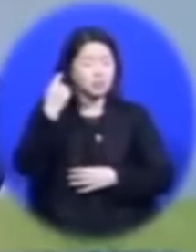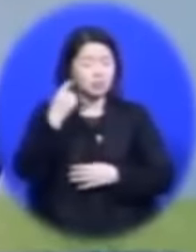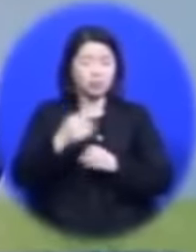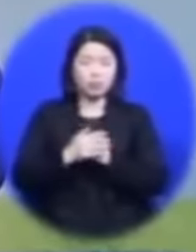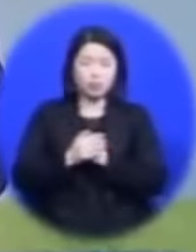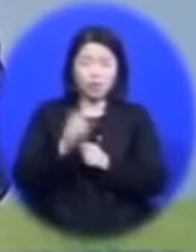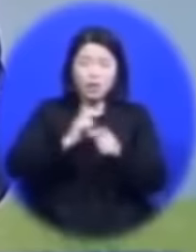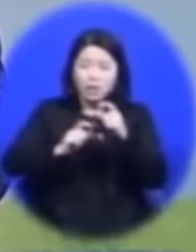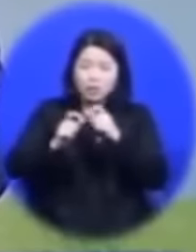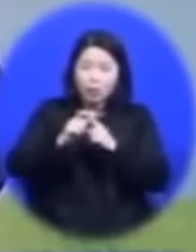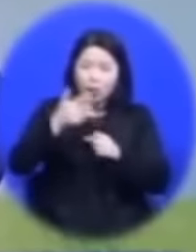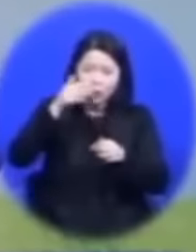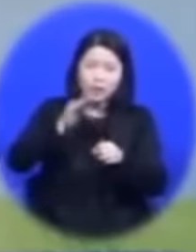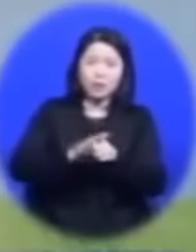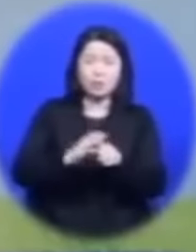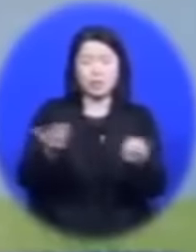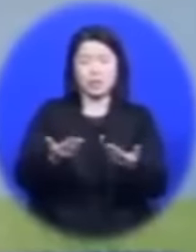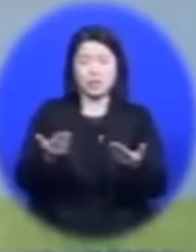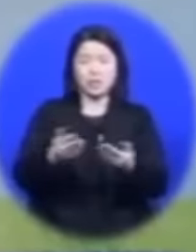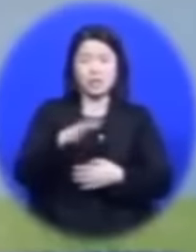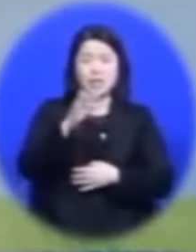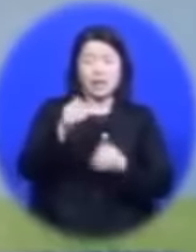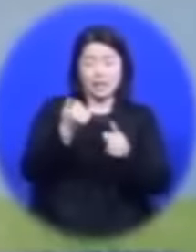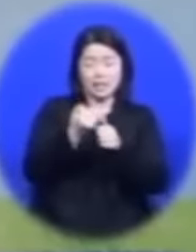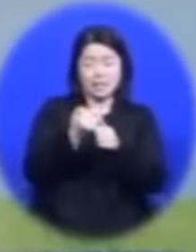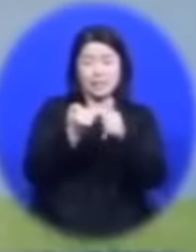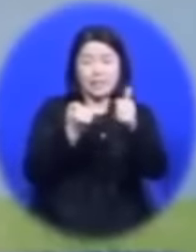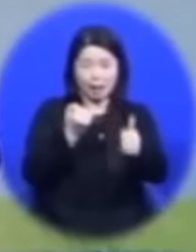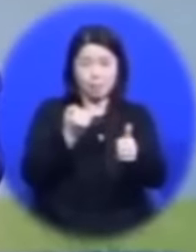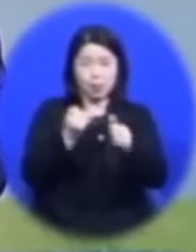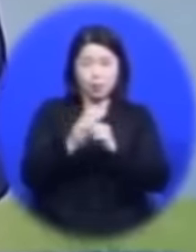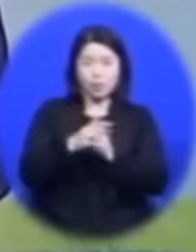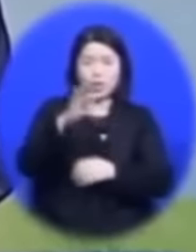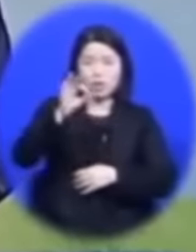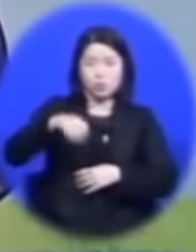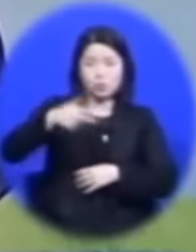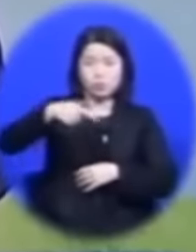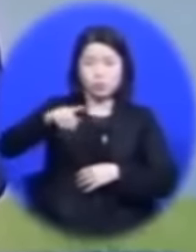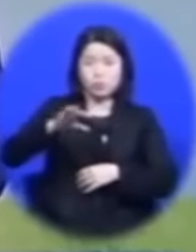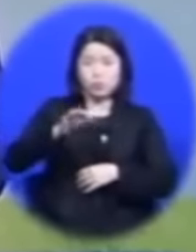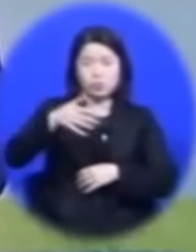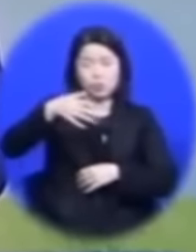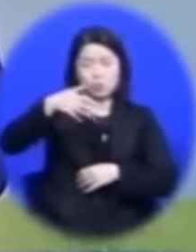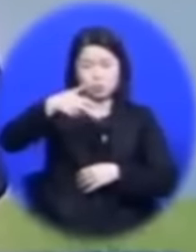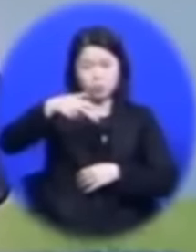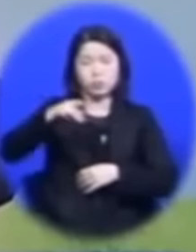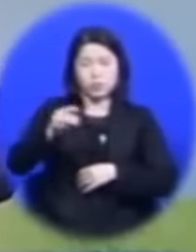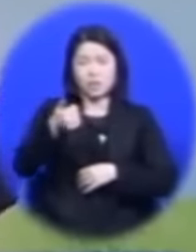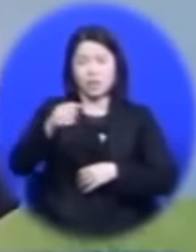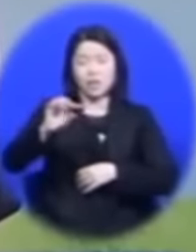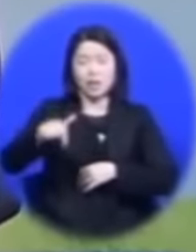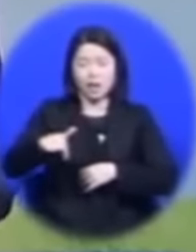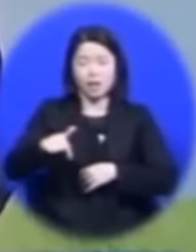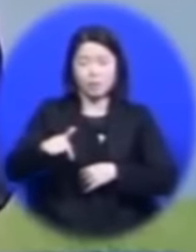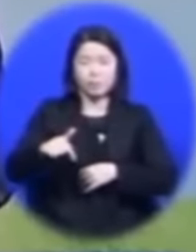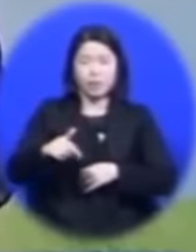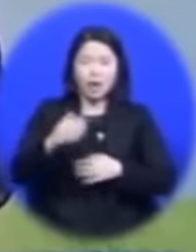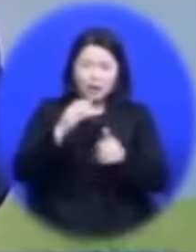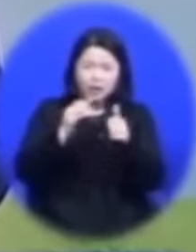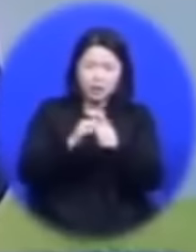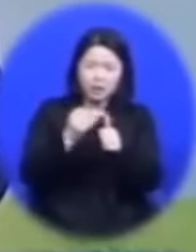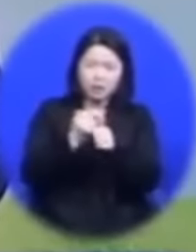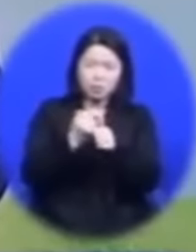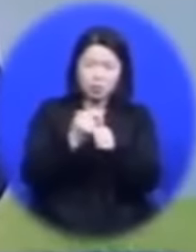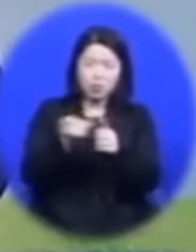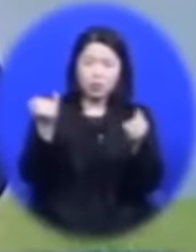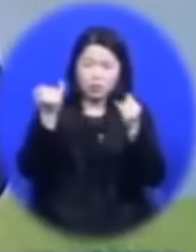그 남편입니다. 우재학 집사님. 그는 총각일 때 그렇게 교회 학교를 잘 섬겼다고